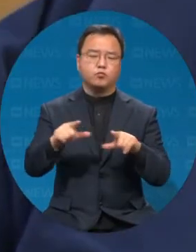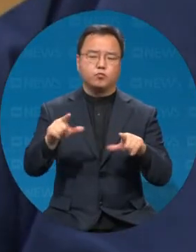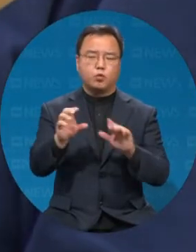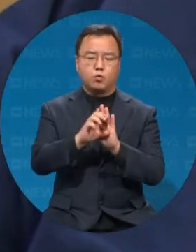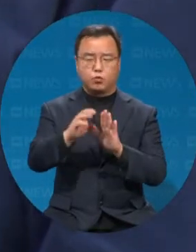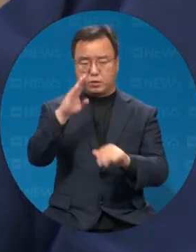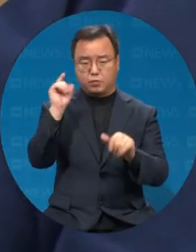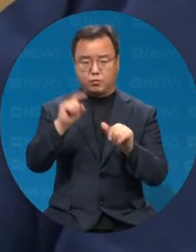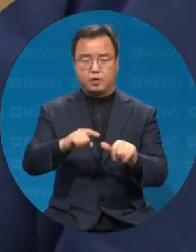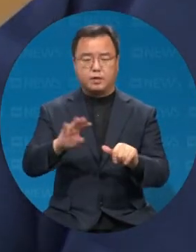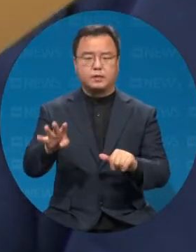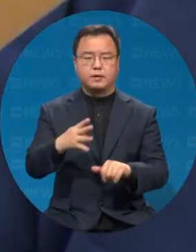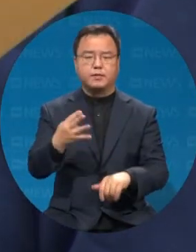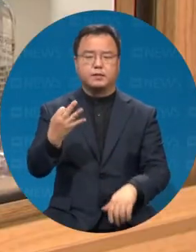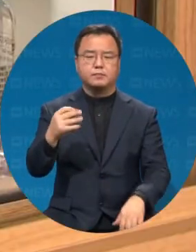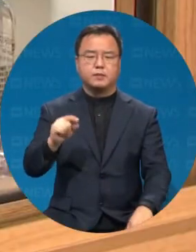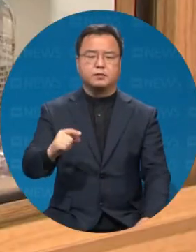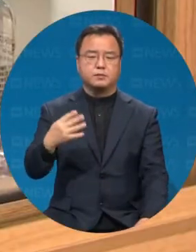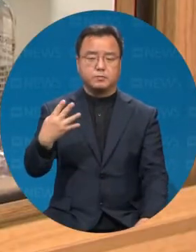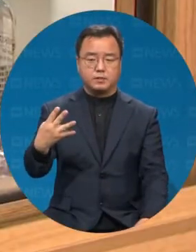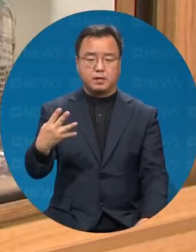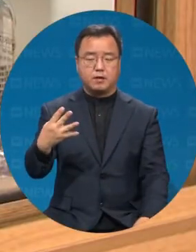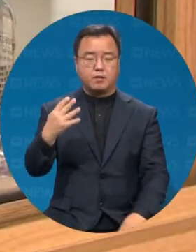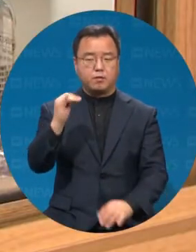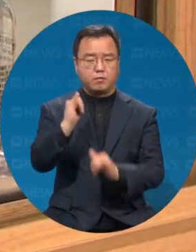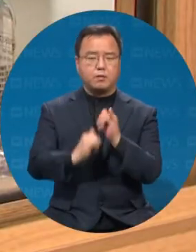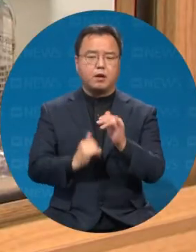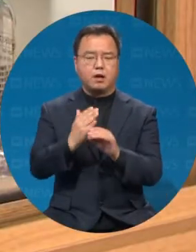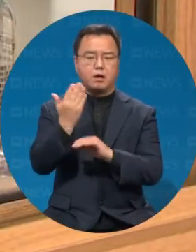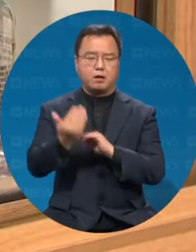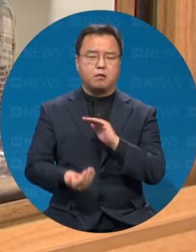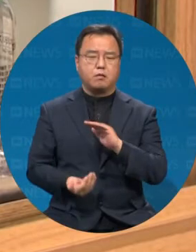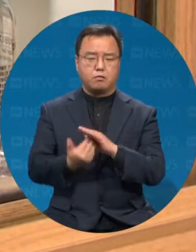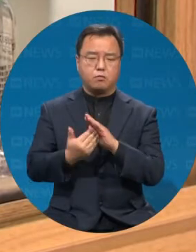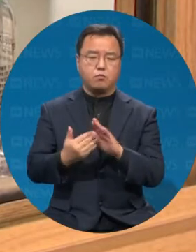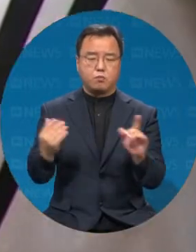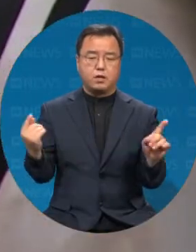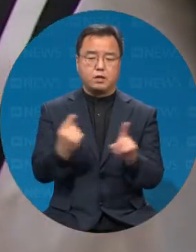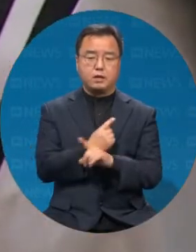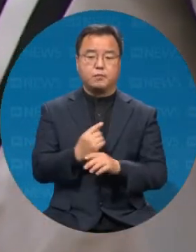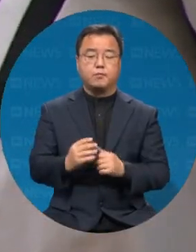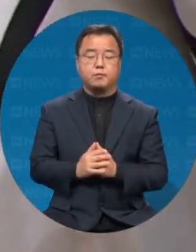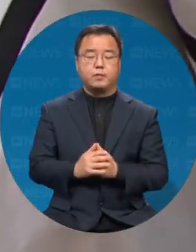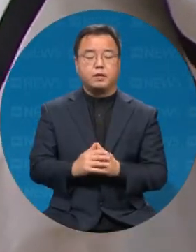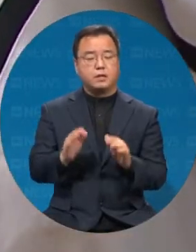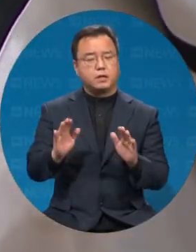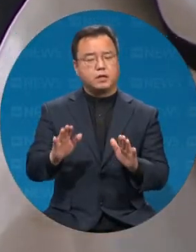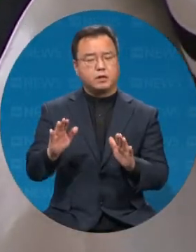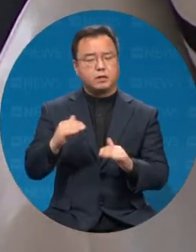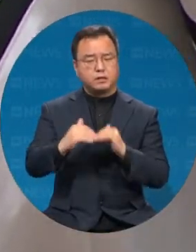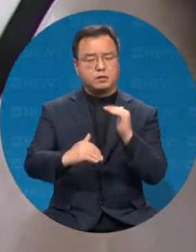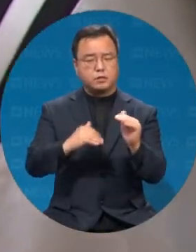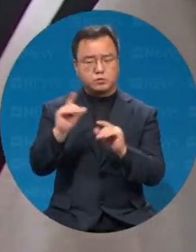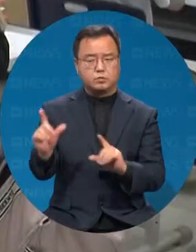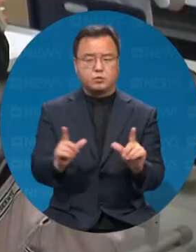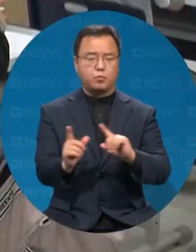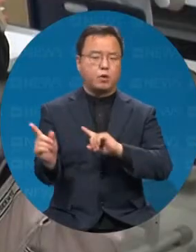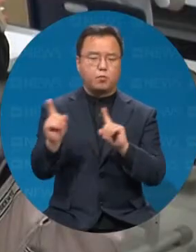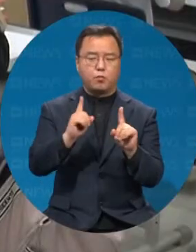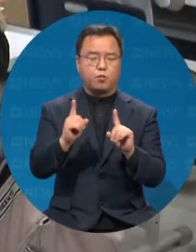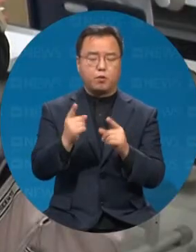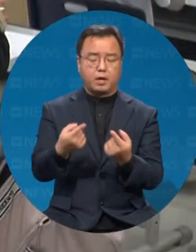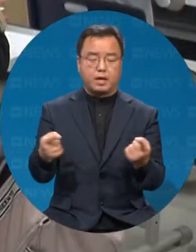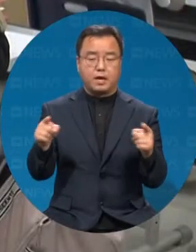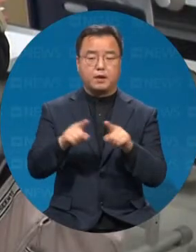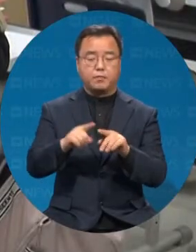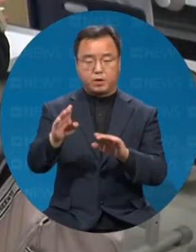114.4 명으로 역대 최다 기록을 갈아 치웠습니다 단계적 일상을 볶아 맞물려 확 친자가 늘어날 수밖에